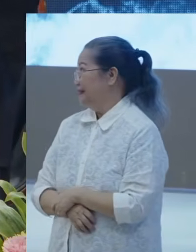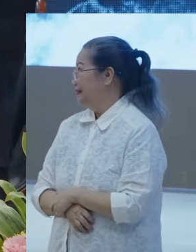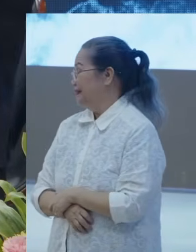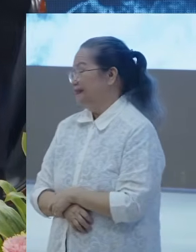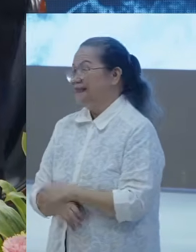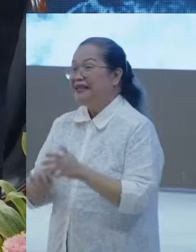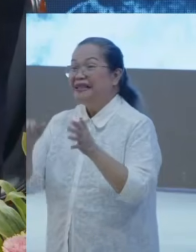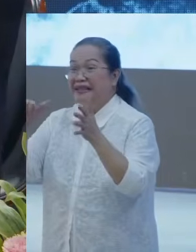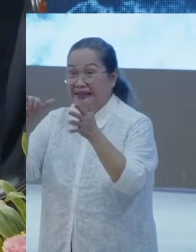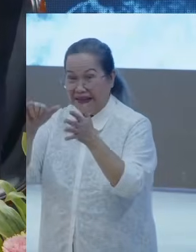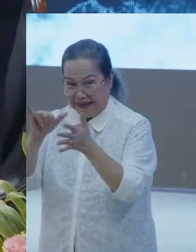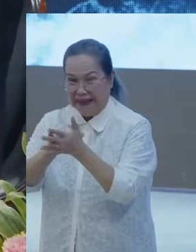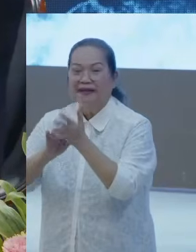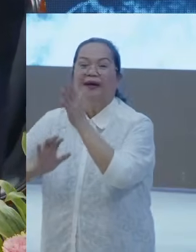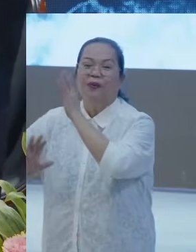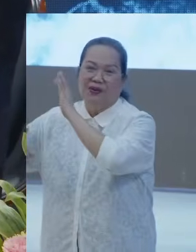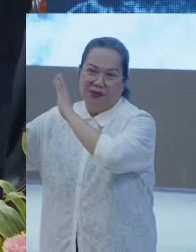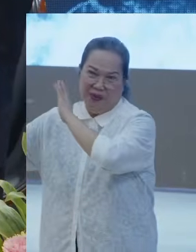ganun nung araw